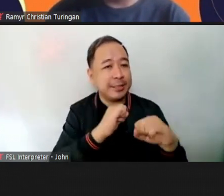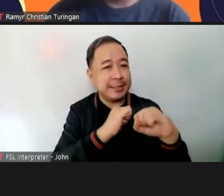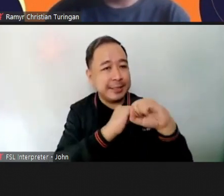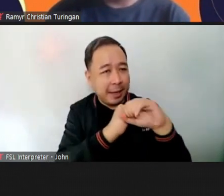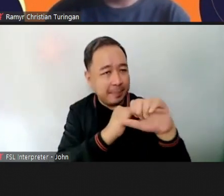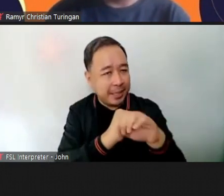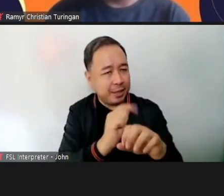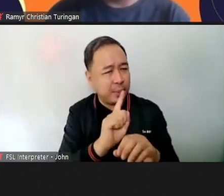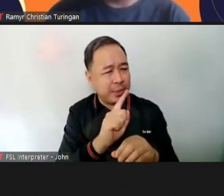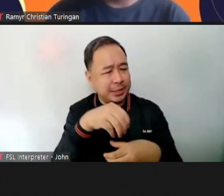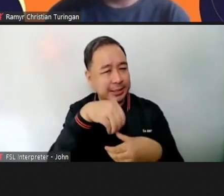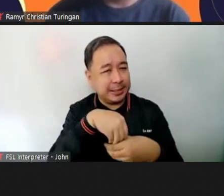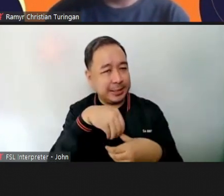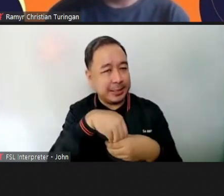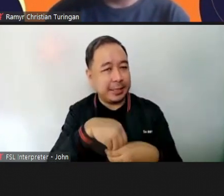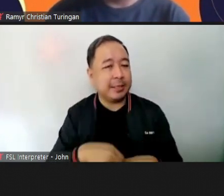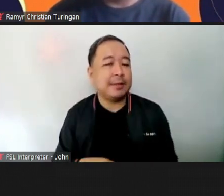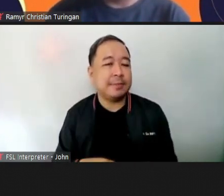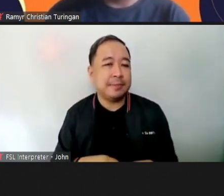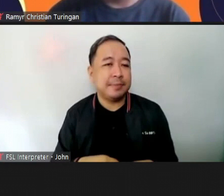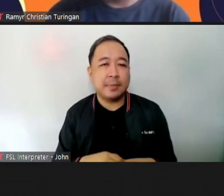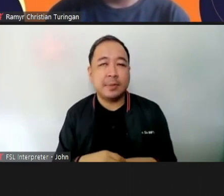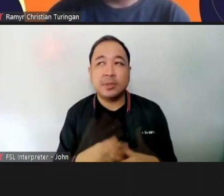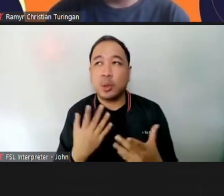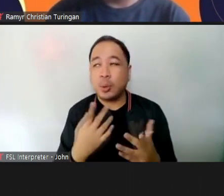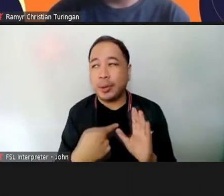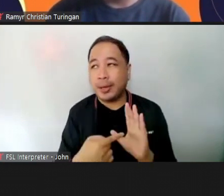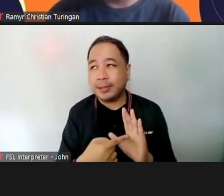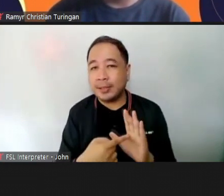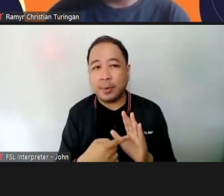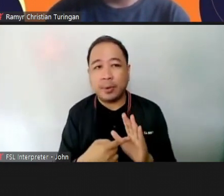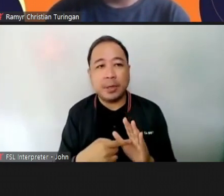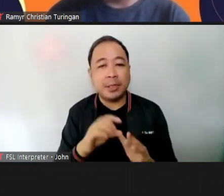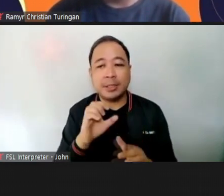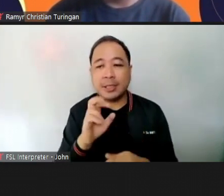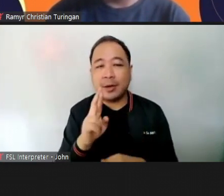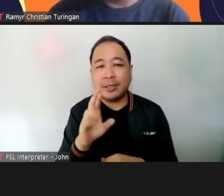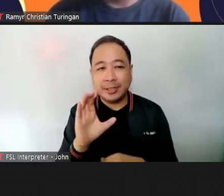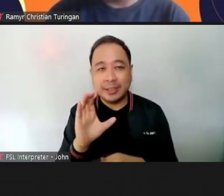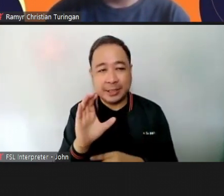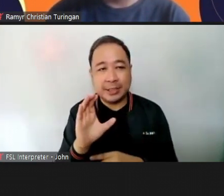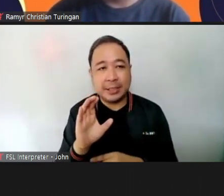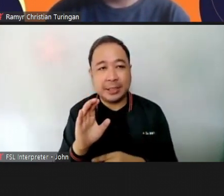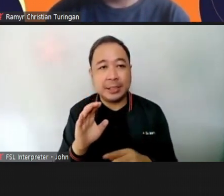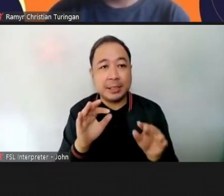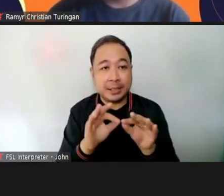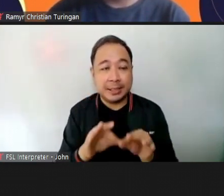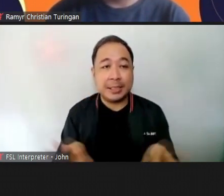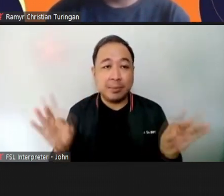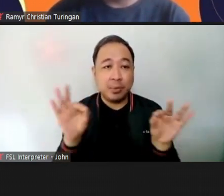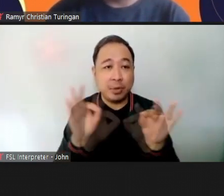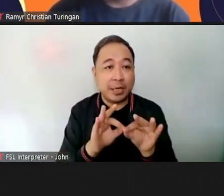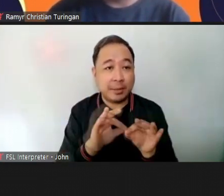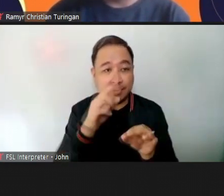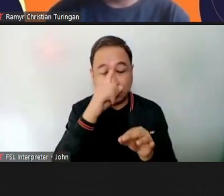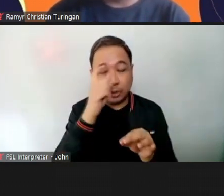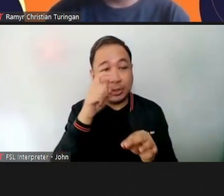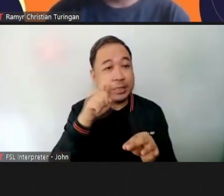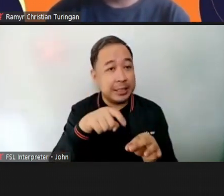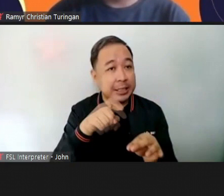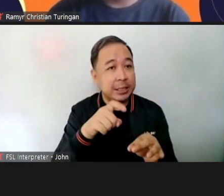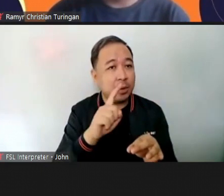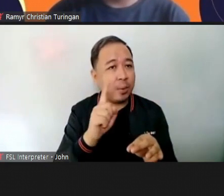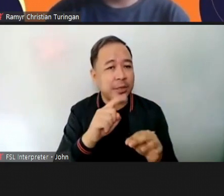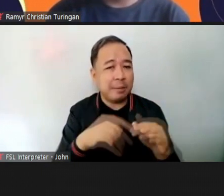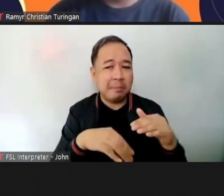lalamanin ng awareness campaign na yun? So lalamanin po nun yung about UNCRC. So mahalaga kasi mag-umpisa po tayo sa basic, alamin natin kung ano yung